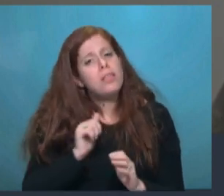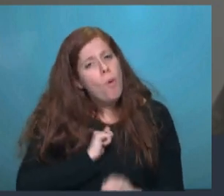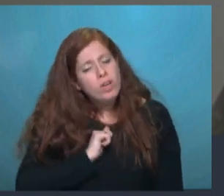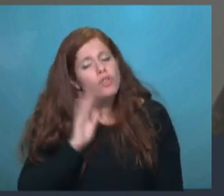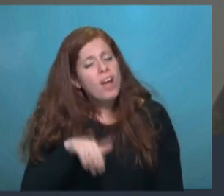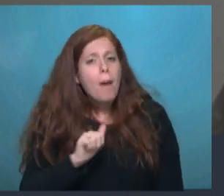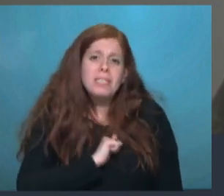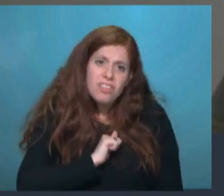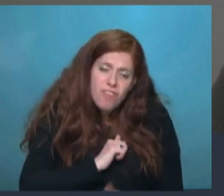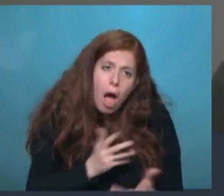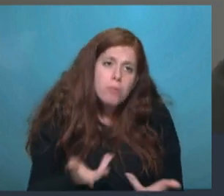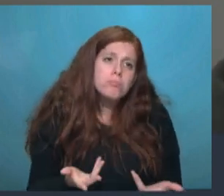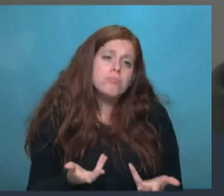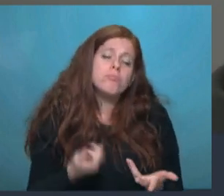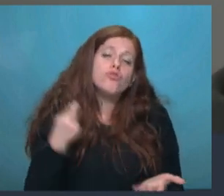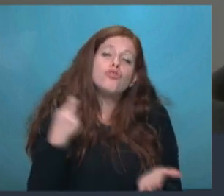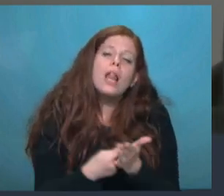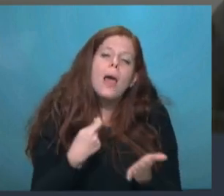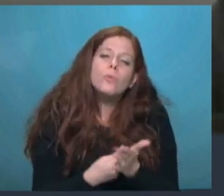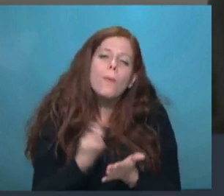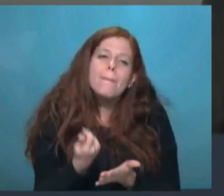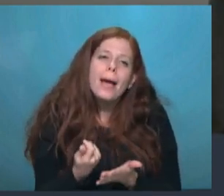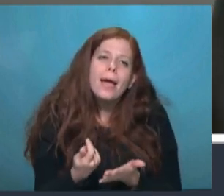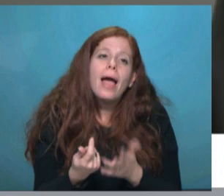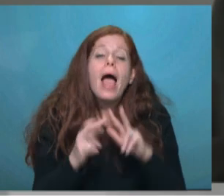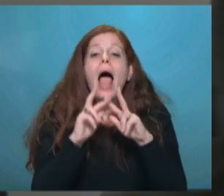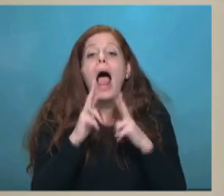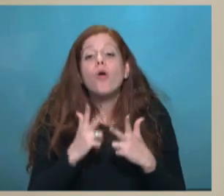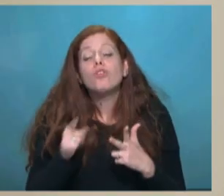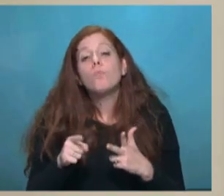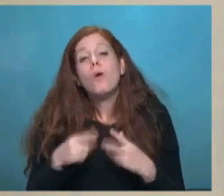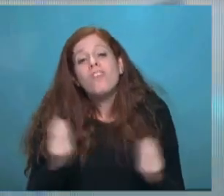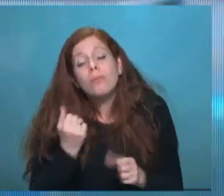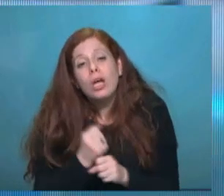מסוימת, שילמנו מחיר על האופן שהמהלכים התפרשו.